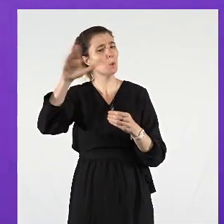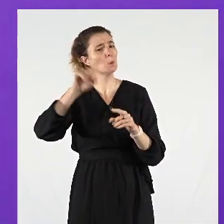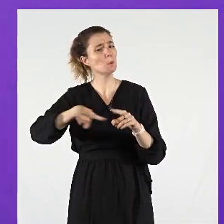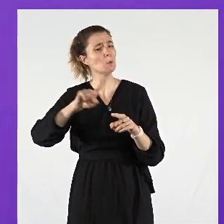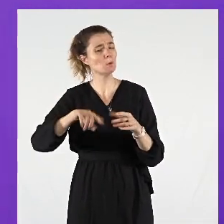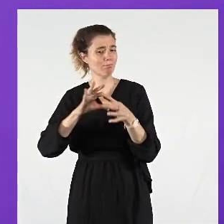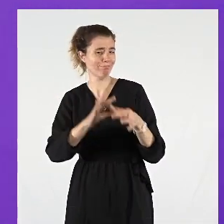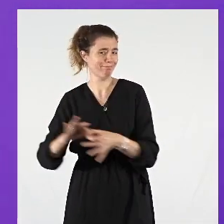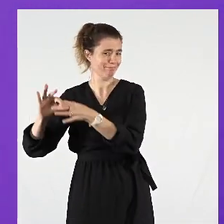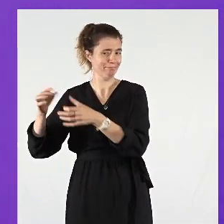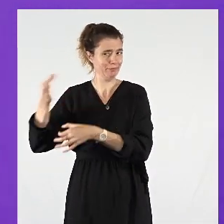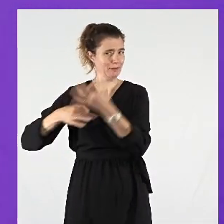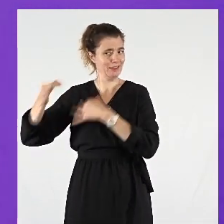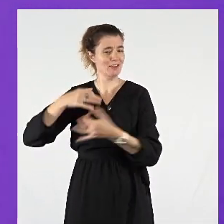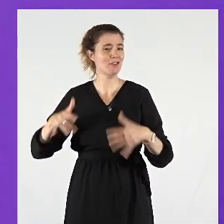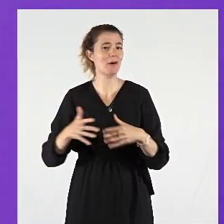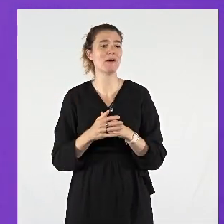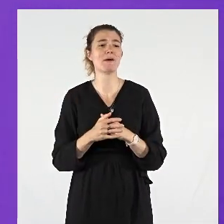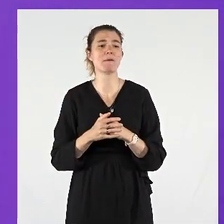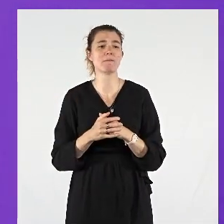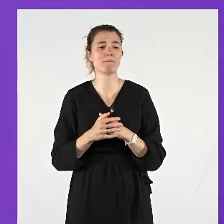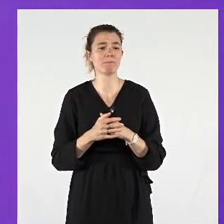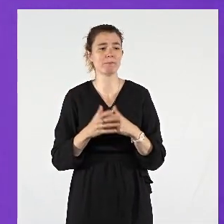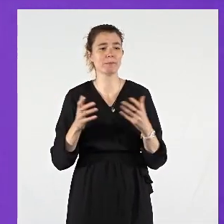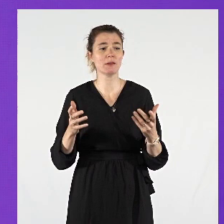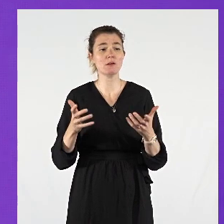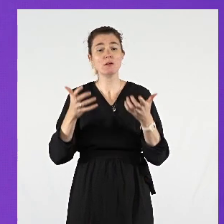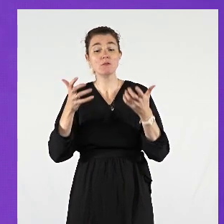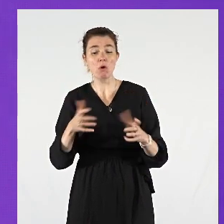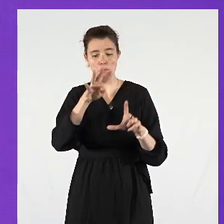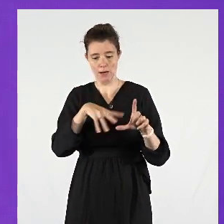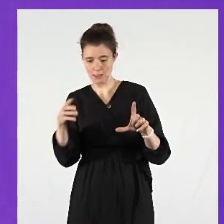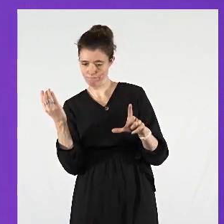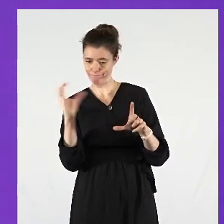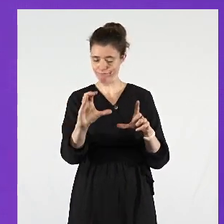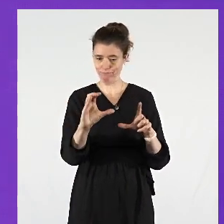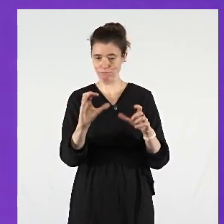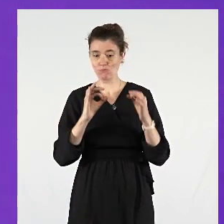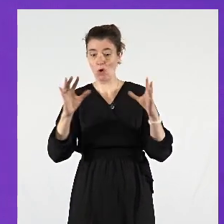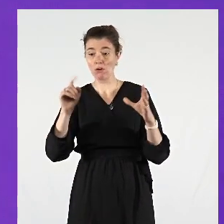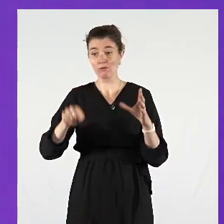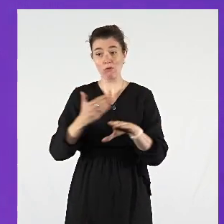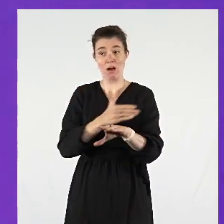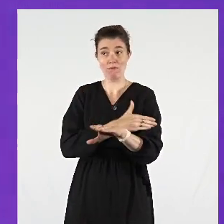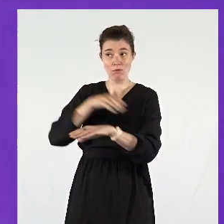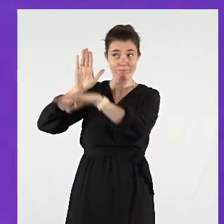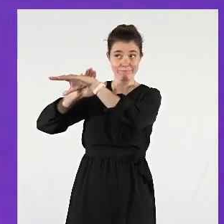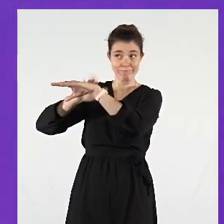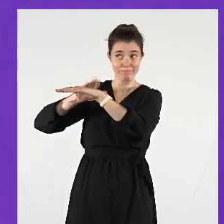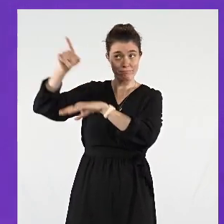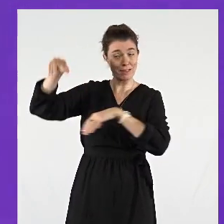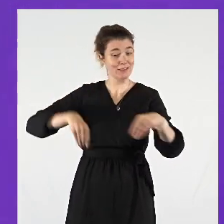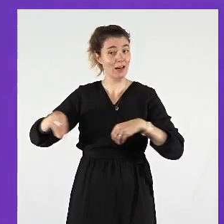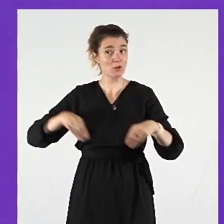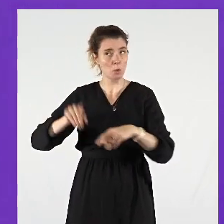que pour pouvoir dégager du temps dans les plannings, il faut aussi que la direction soit sensibilisée donc à la prévention.